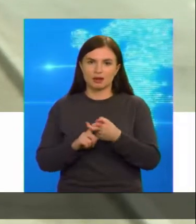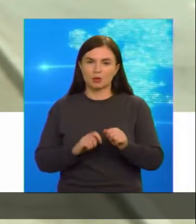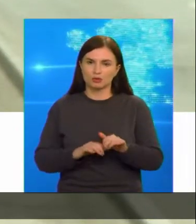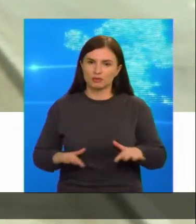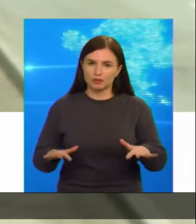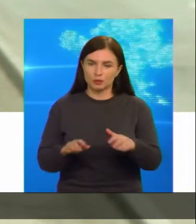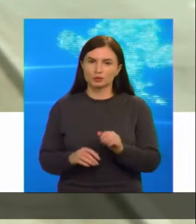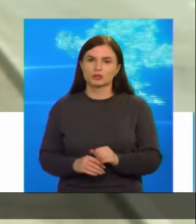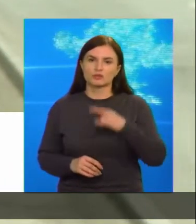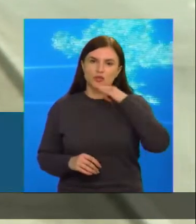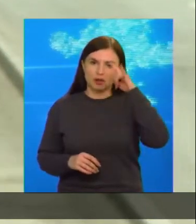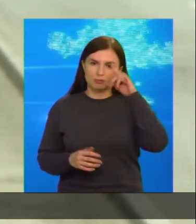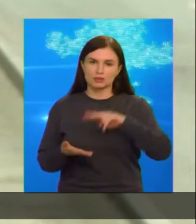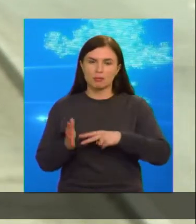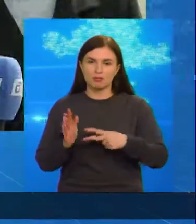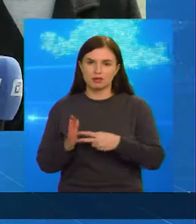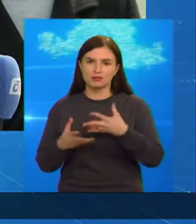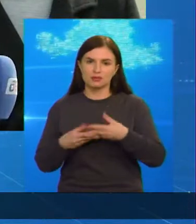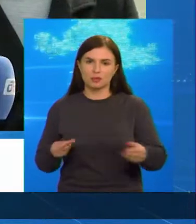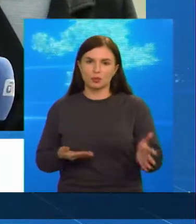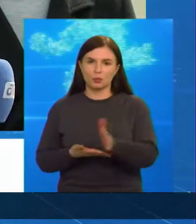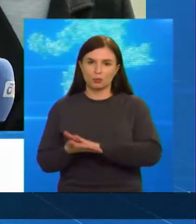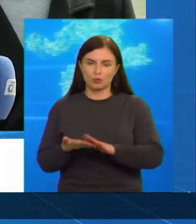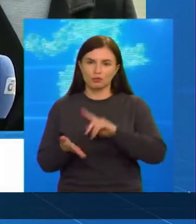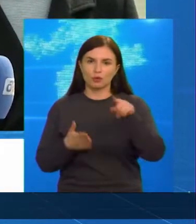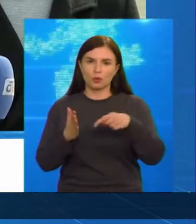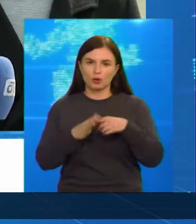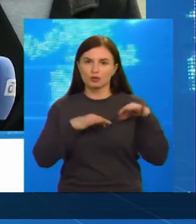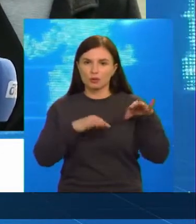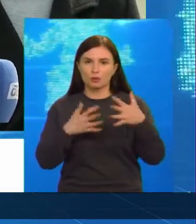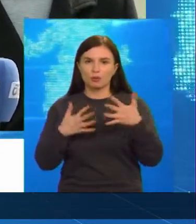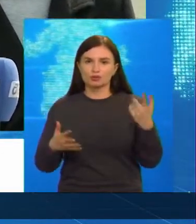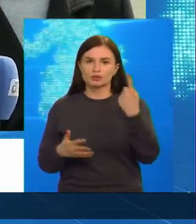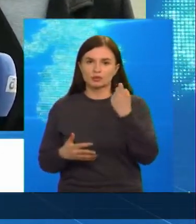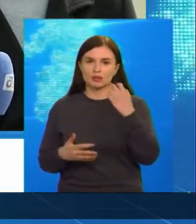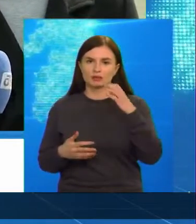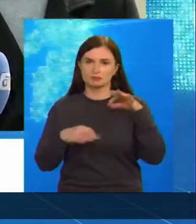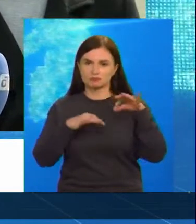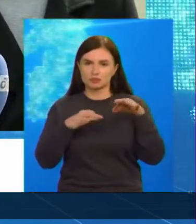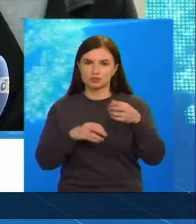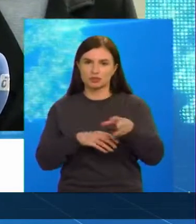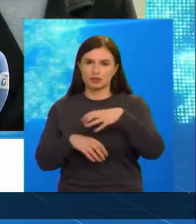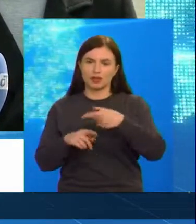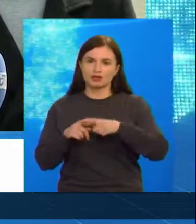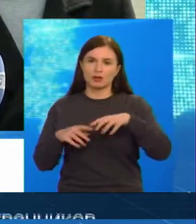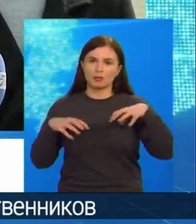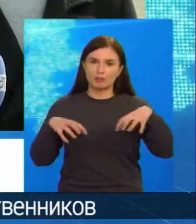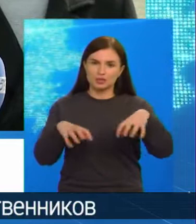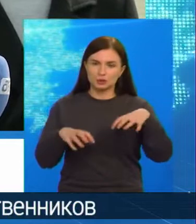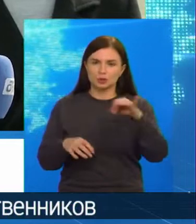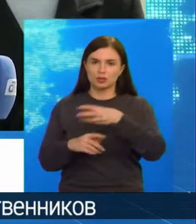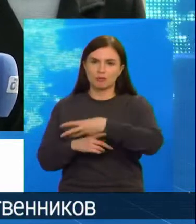в Челябинске проходит плановая весенняя уборка. В городе работает больше 100 единиц техники. Это поливомоечные машины и